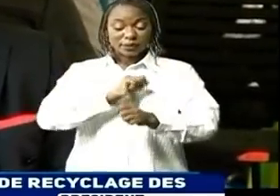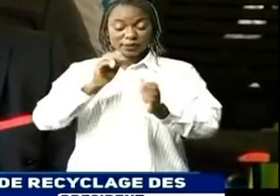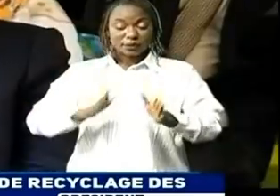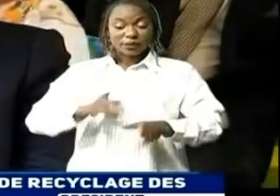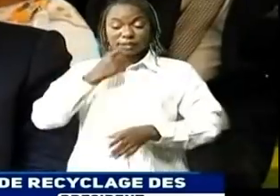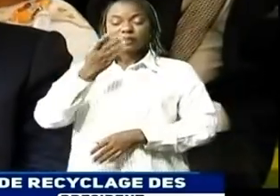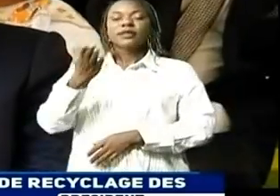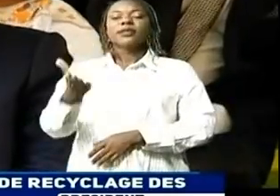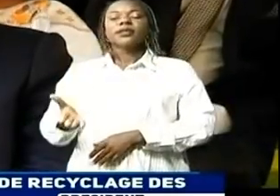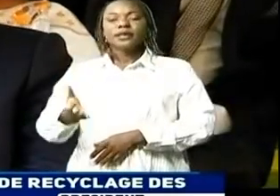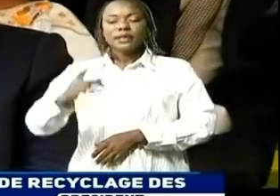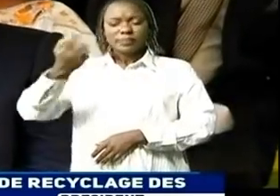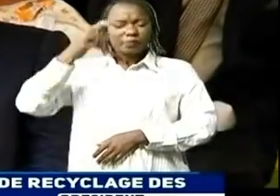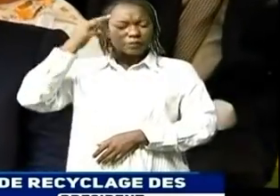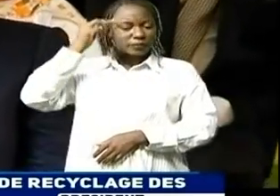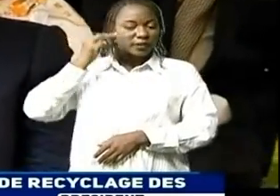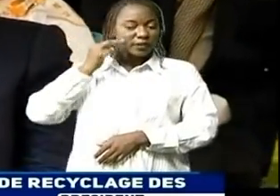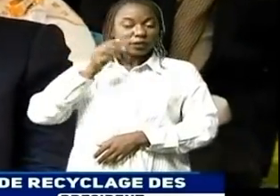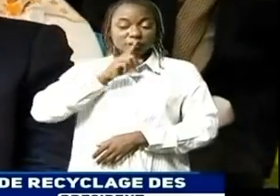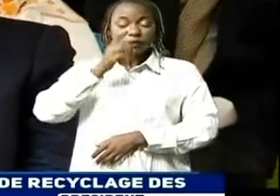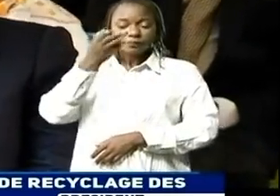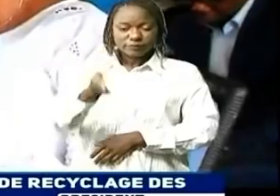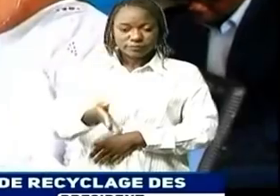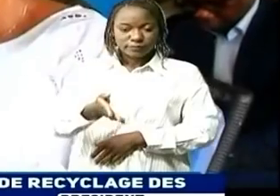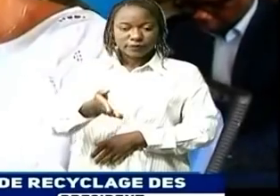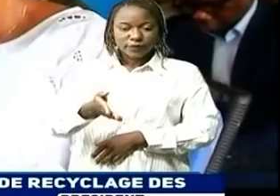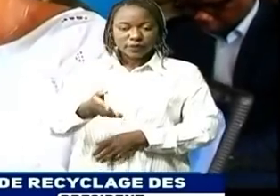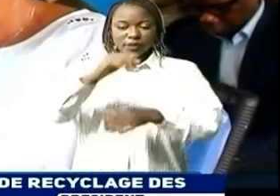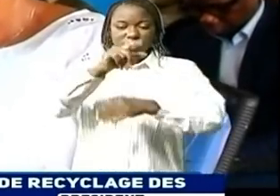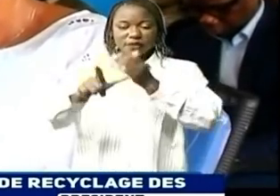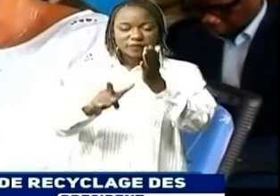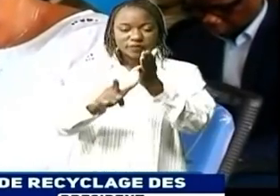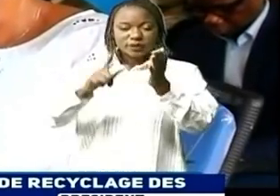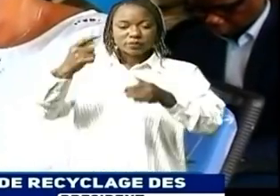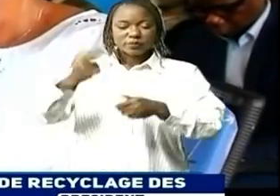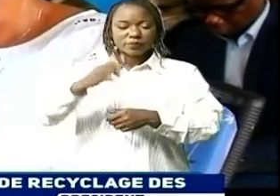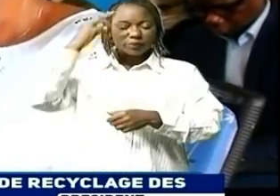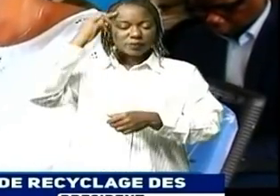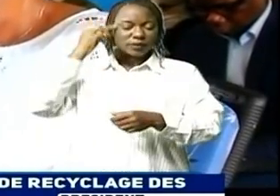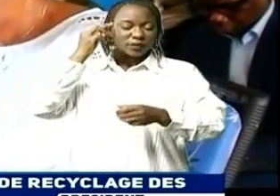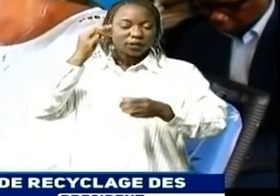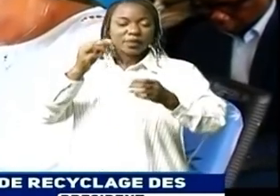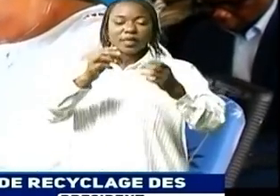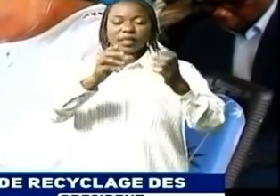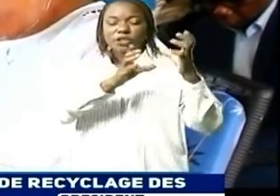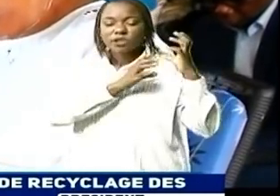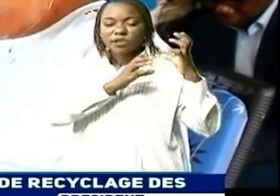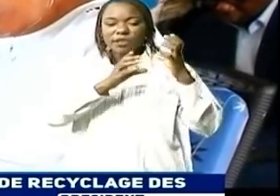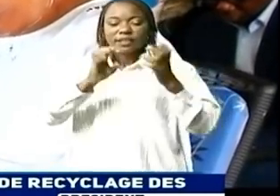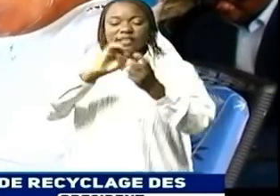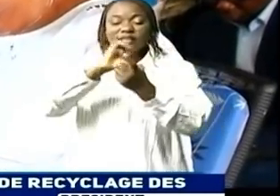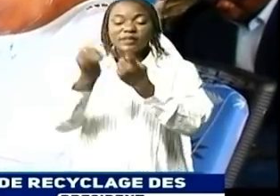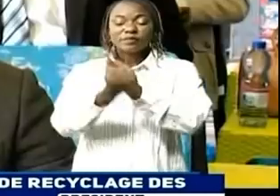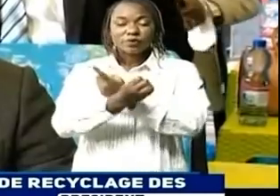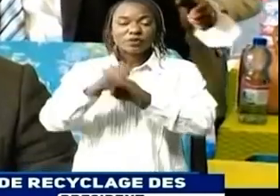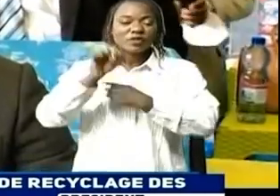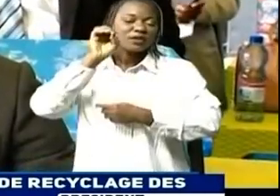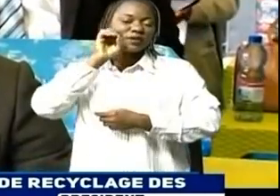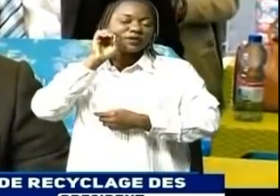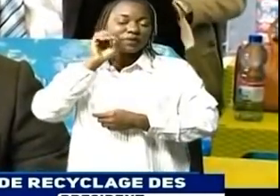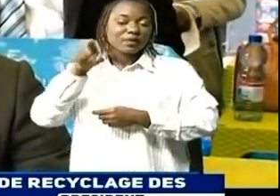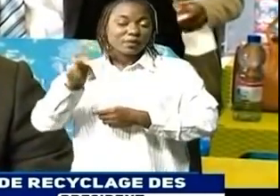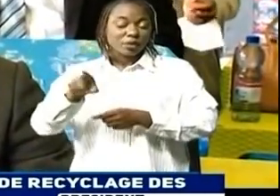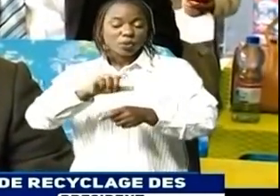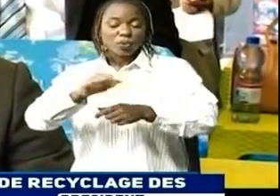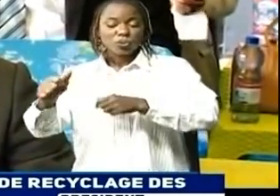Lukwebo, le premier ministre, Sam Alukonde, le vice-premier ministre en charge de l'environnement, Madame Eve Bazaïba, quelques